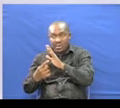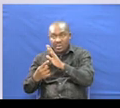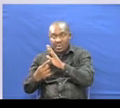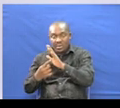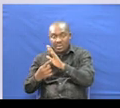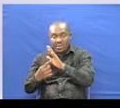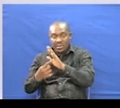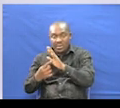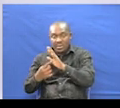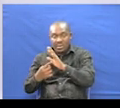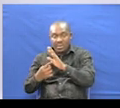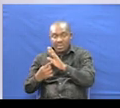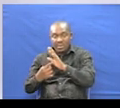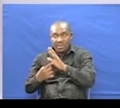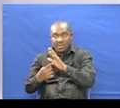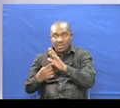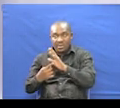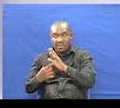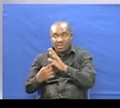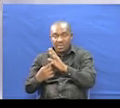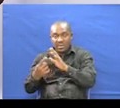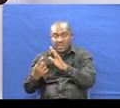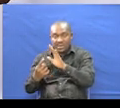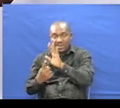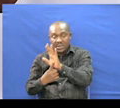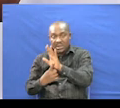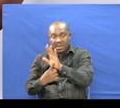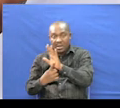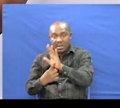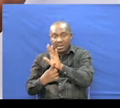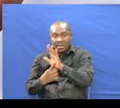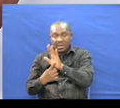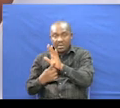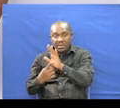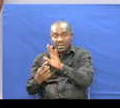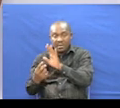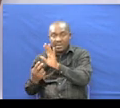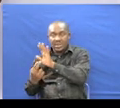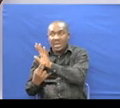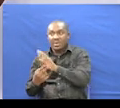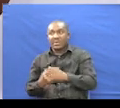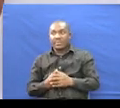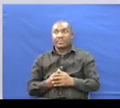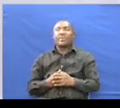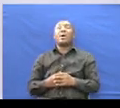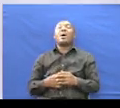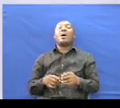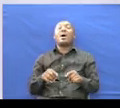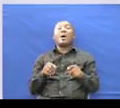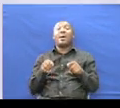moja, mbili, tatu, nne, tano, sita, na hiki hapa kipande cha ngapi? Cha saba. Hili ndio